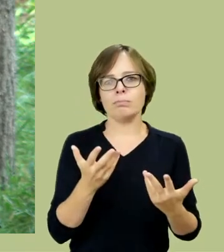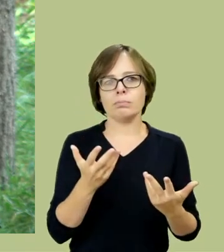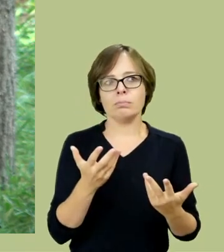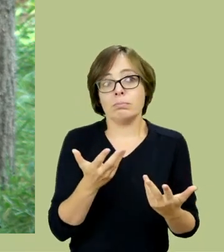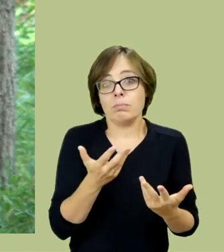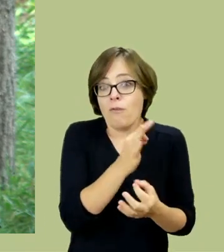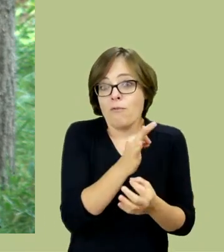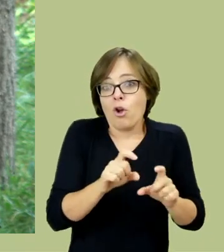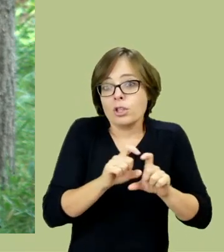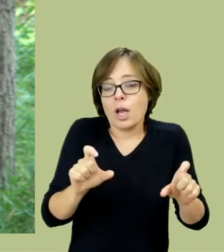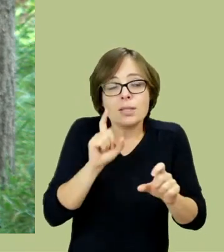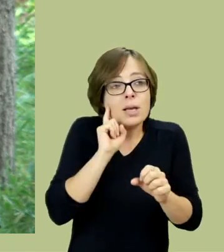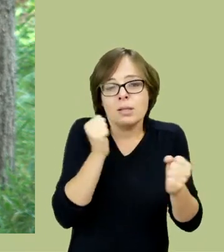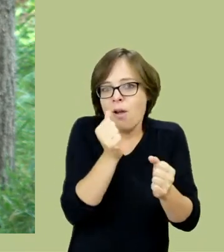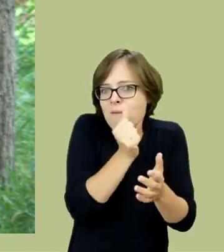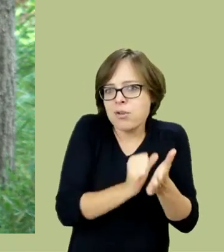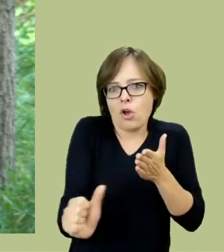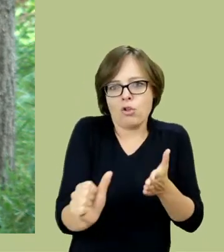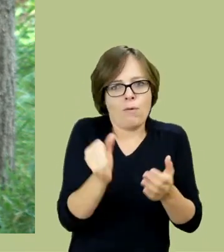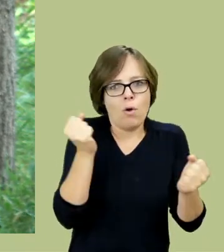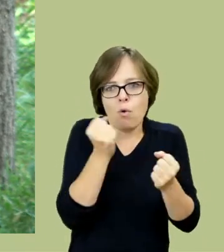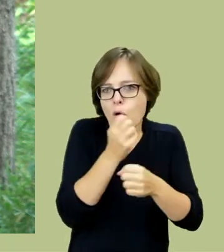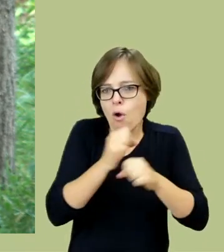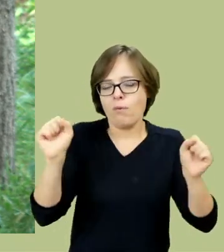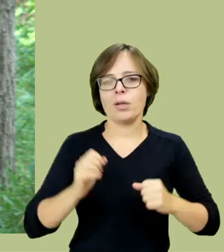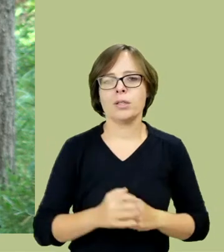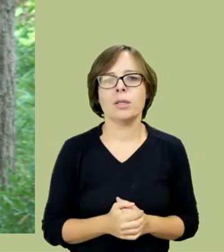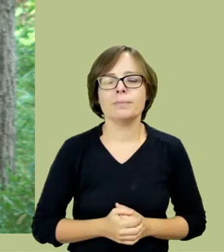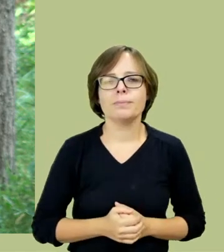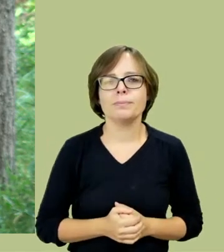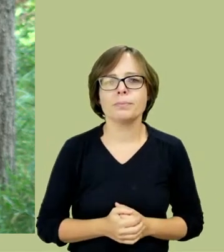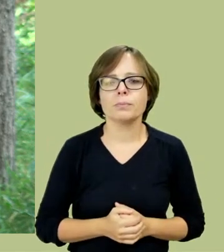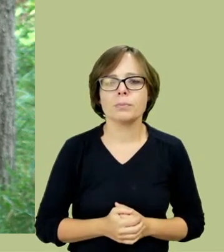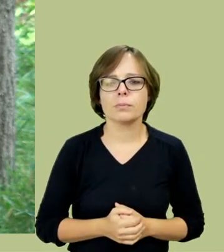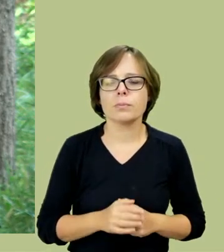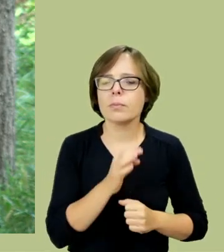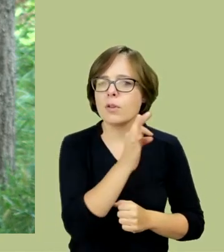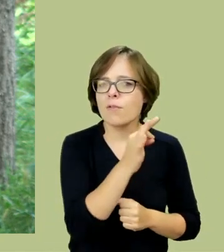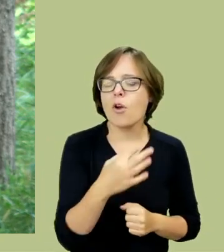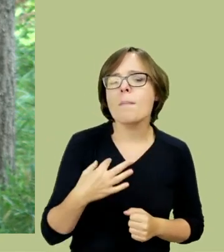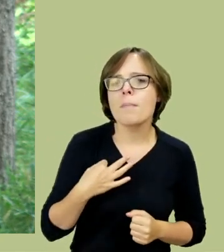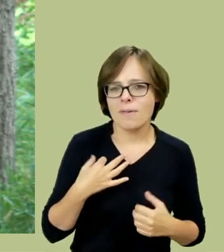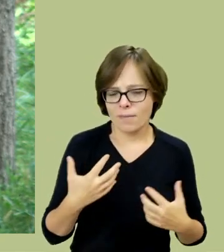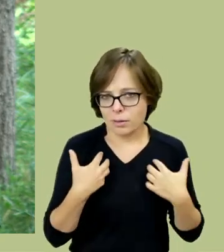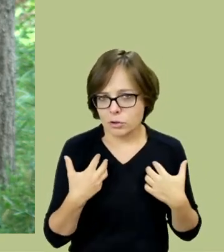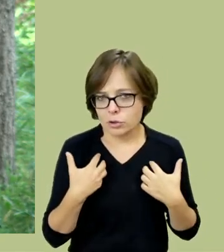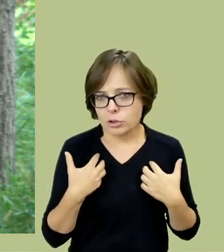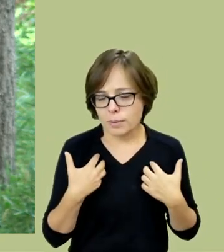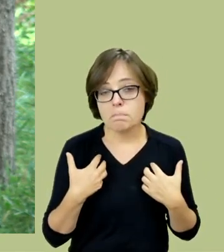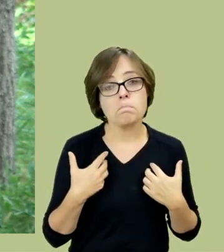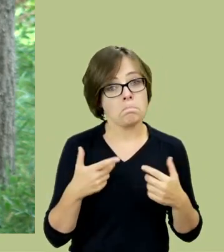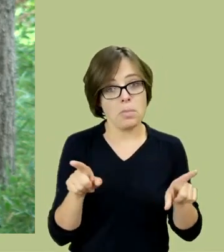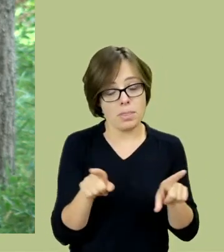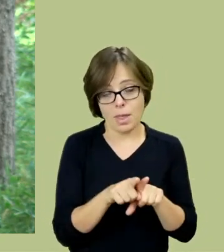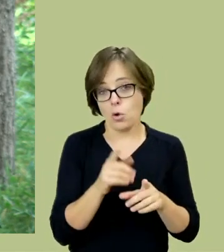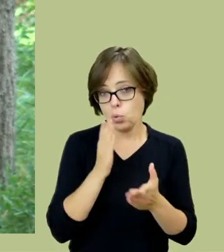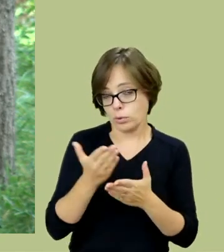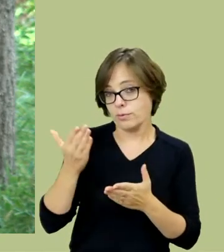ogóle niezwykłą i odważną. Zresztą jej prywatne życie, to już wspomniane